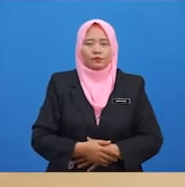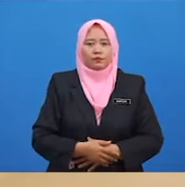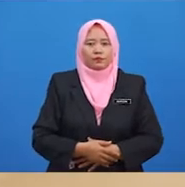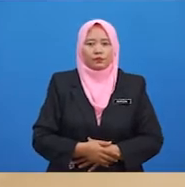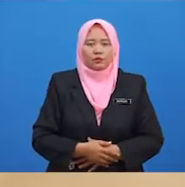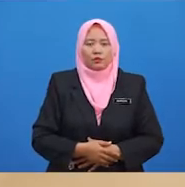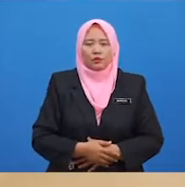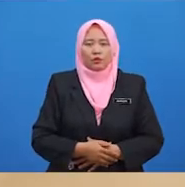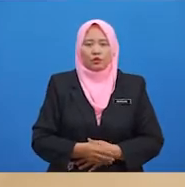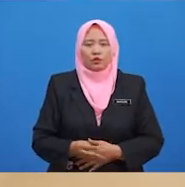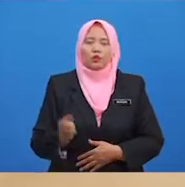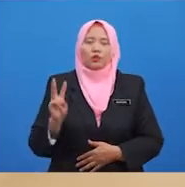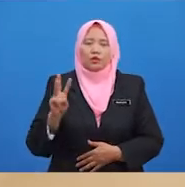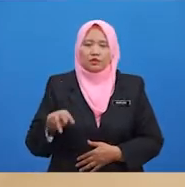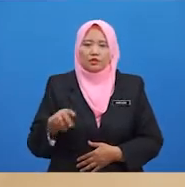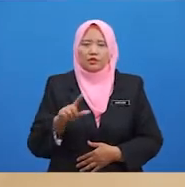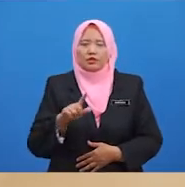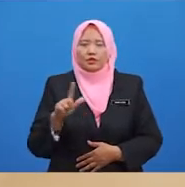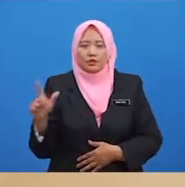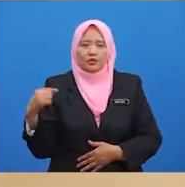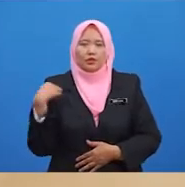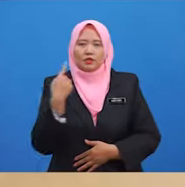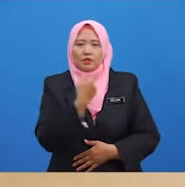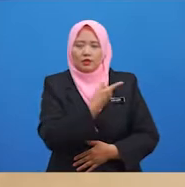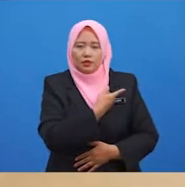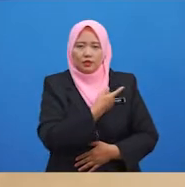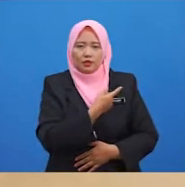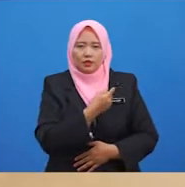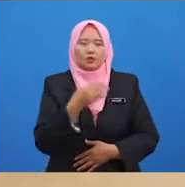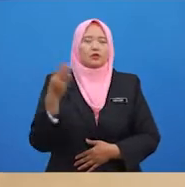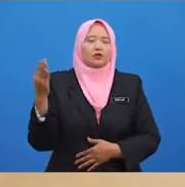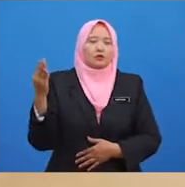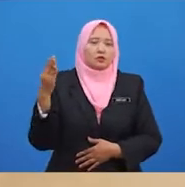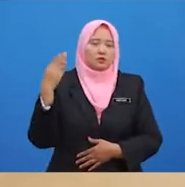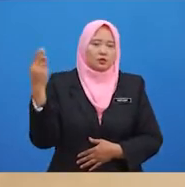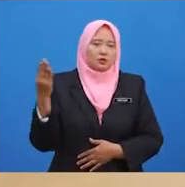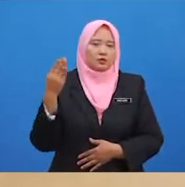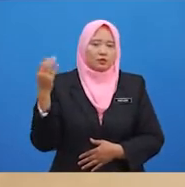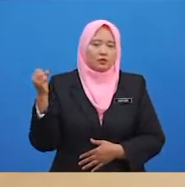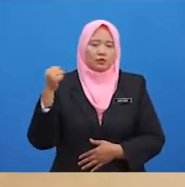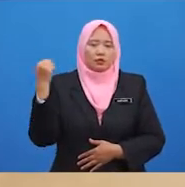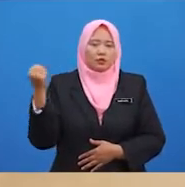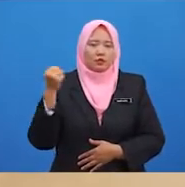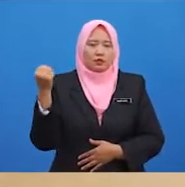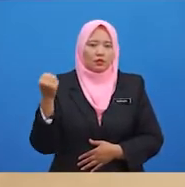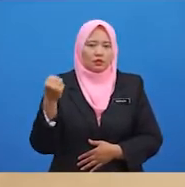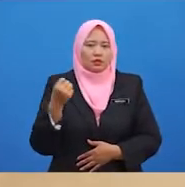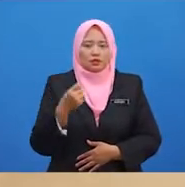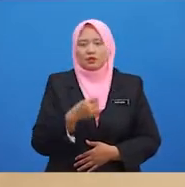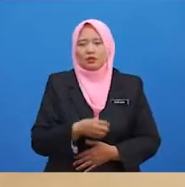Justeru, wajarlah kita sebagai hamba agar sentiasa basahkan bibir dengan kalimah